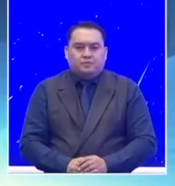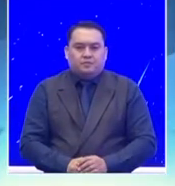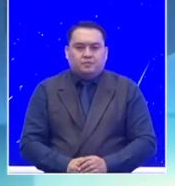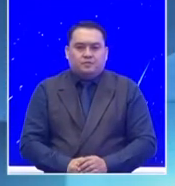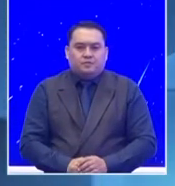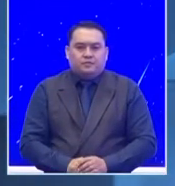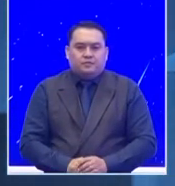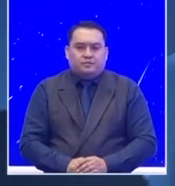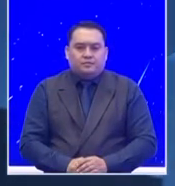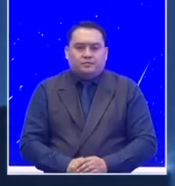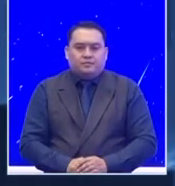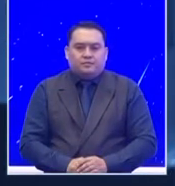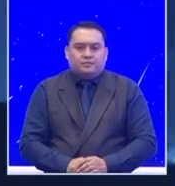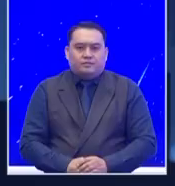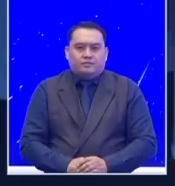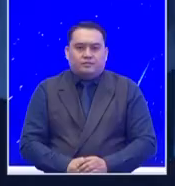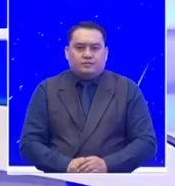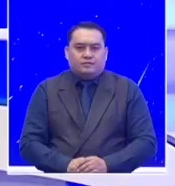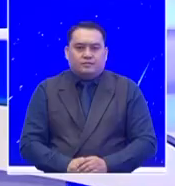Кутайберген, Аманжол Жункешев, телеканал ЖТСУ.